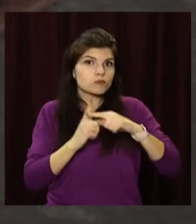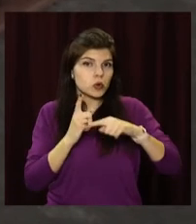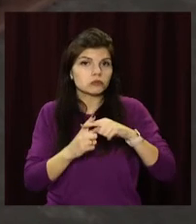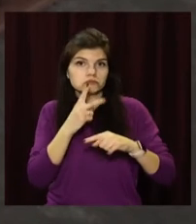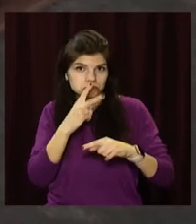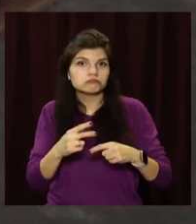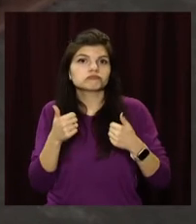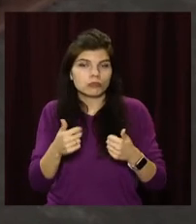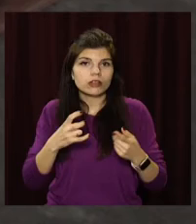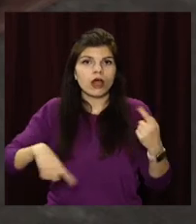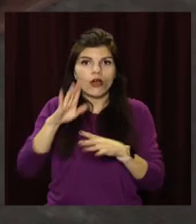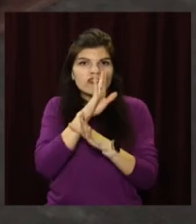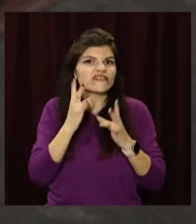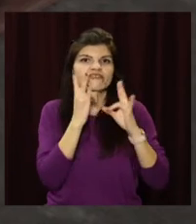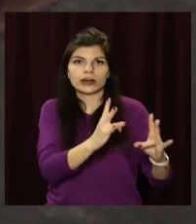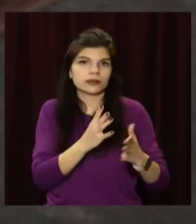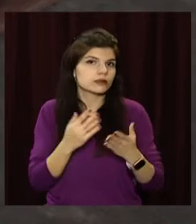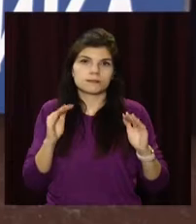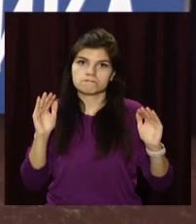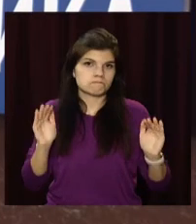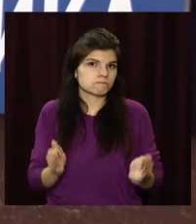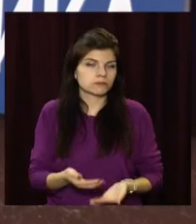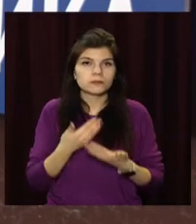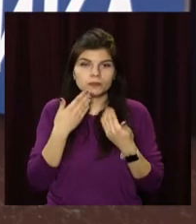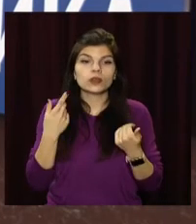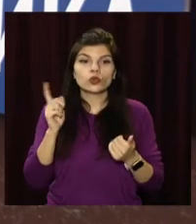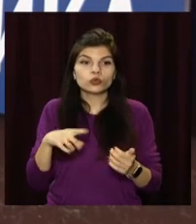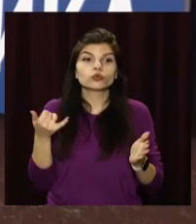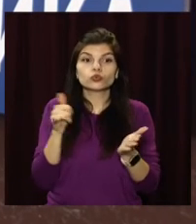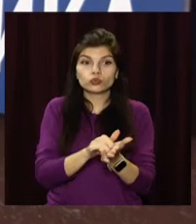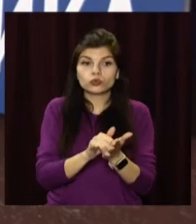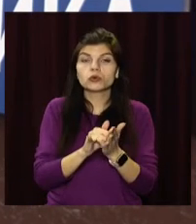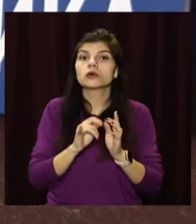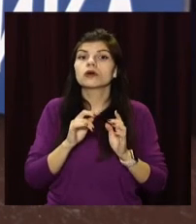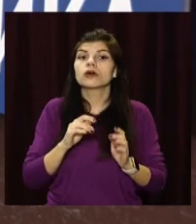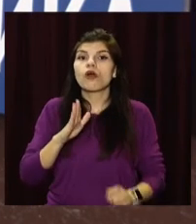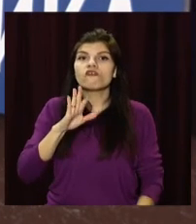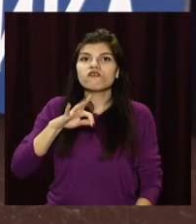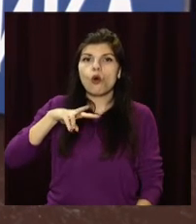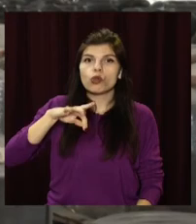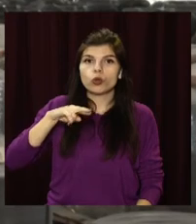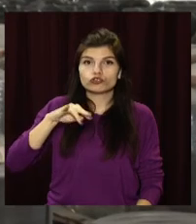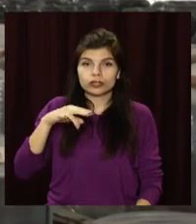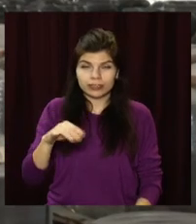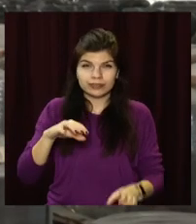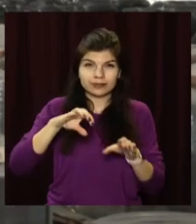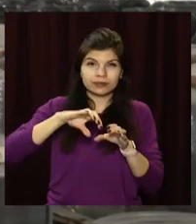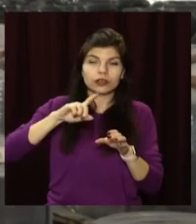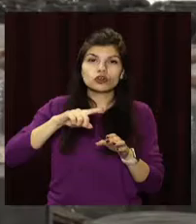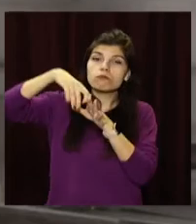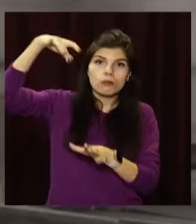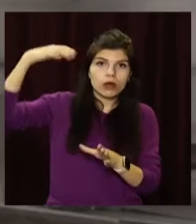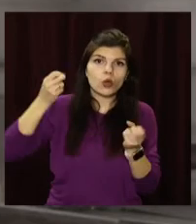на довкіллі. Змонтували і унікальний волочильний стан, що зменшує вплив виробництва на воду та